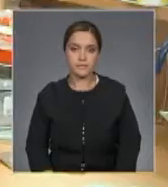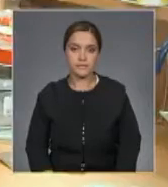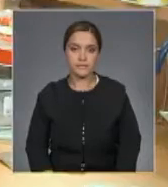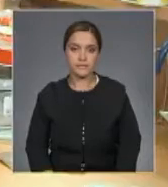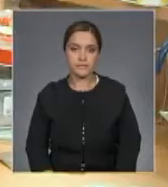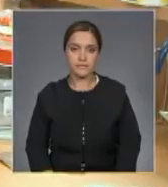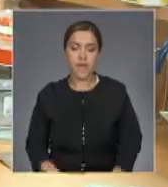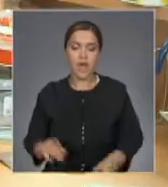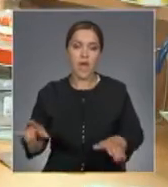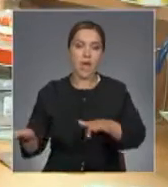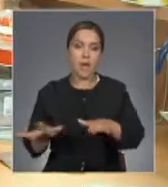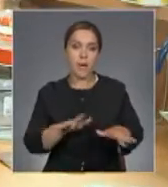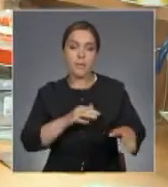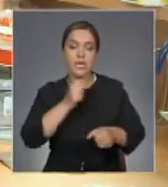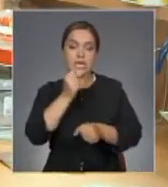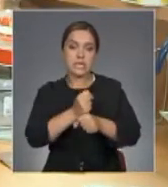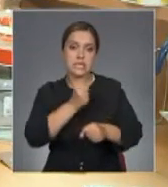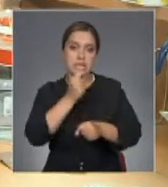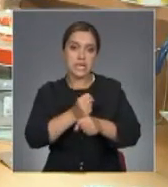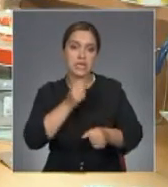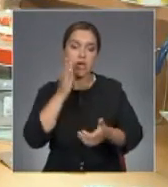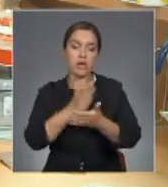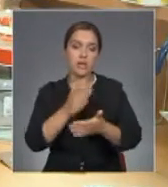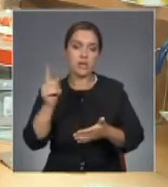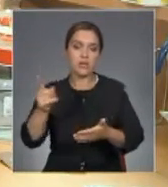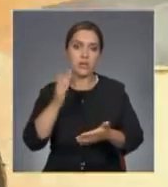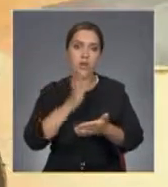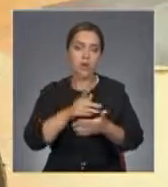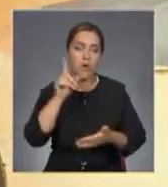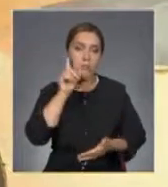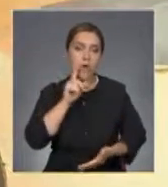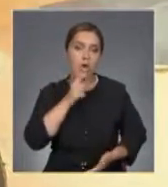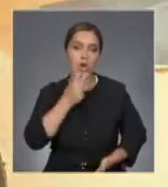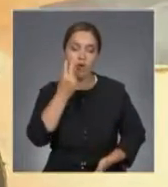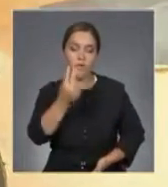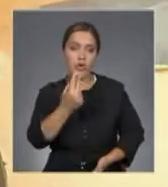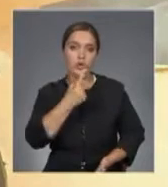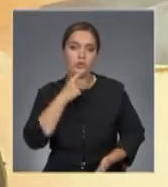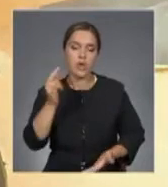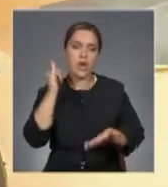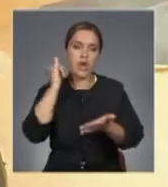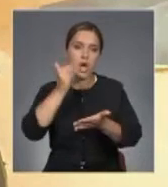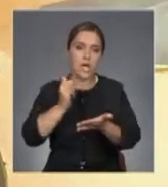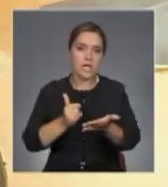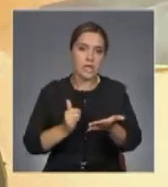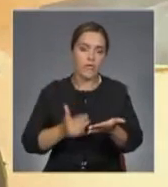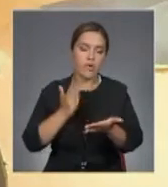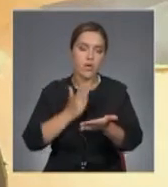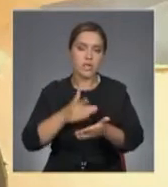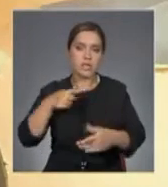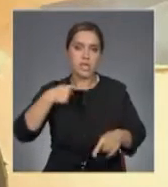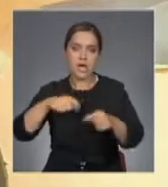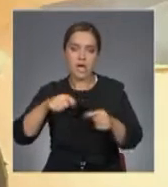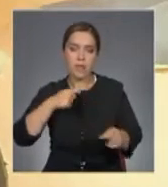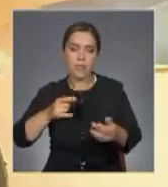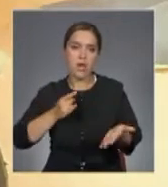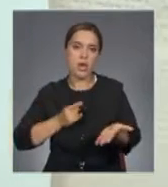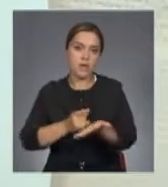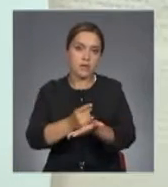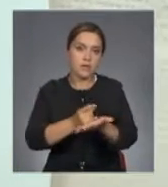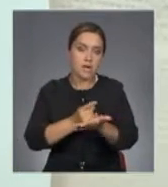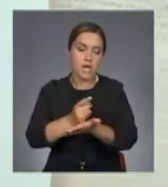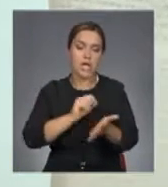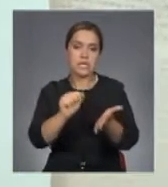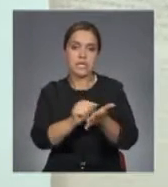В процессе изготовления ювелирное изделие мало похоже на конечный продукт. Его отливают, катают, гнут, режут, полируют, а